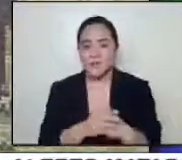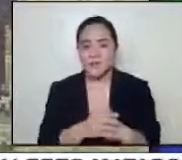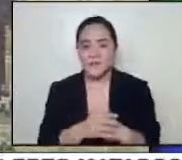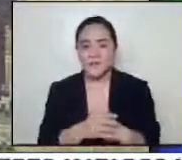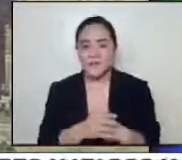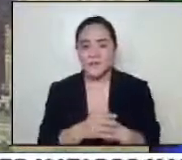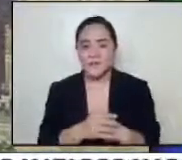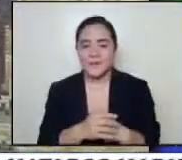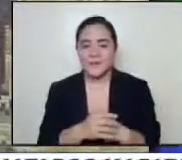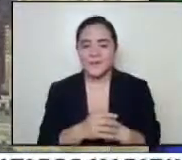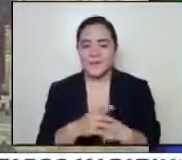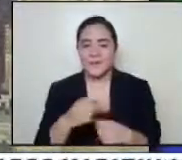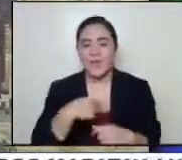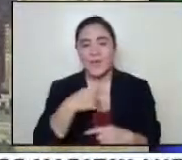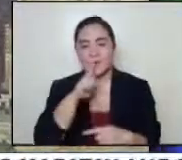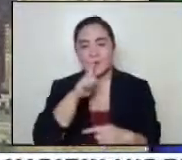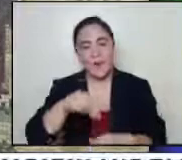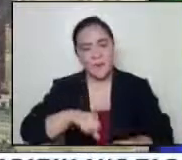How proud si Daddy sa'yo.